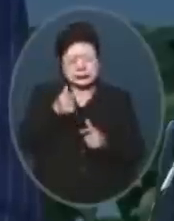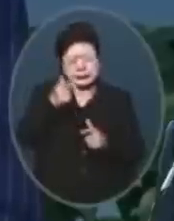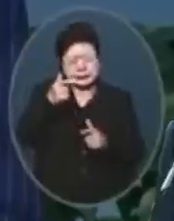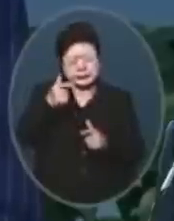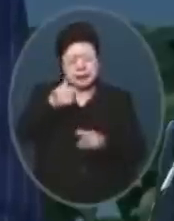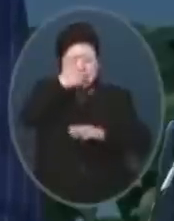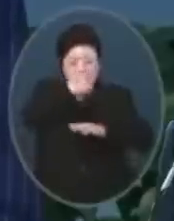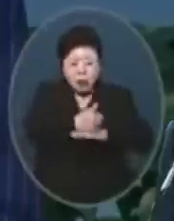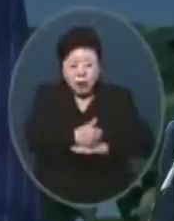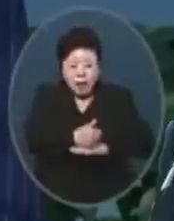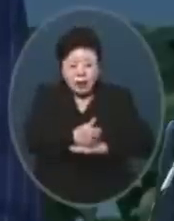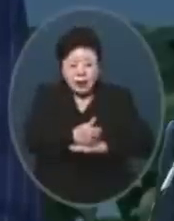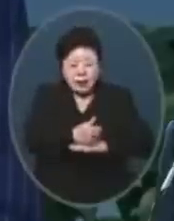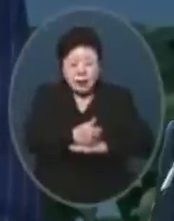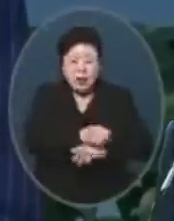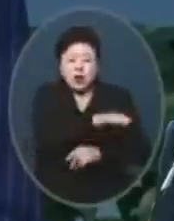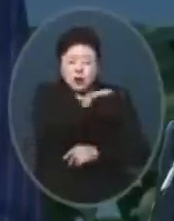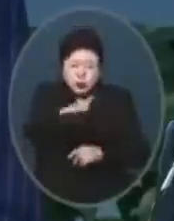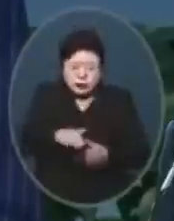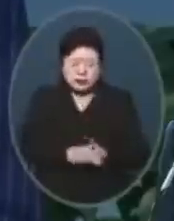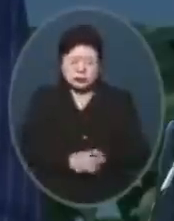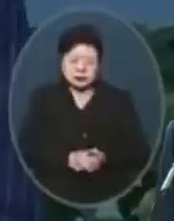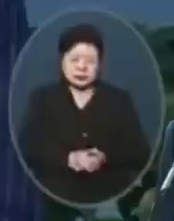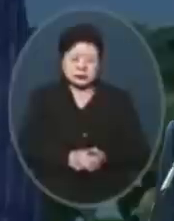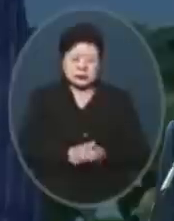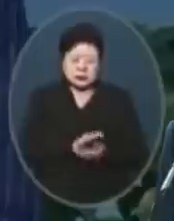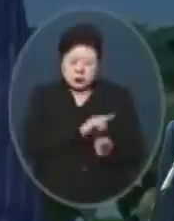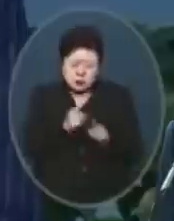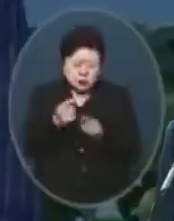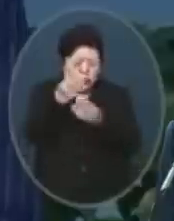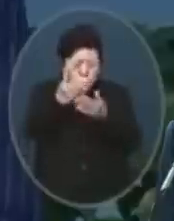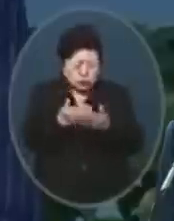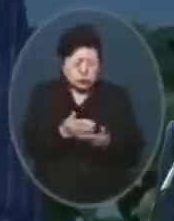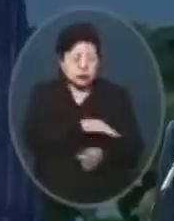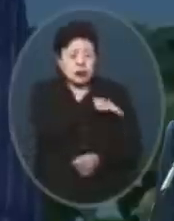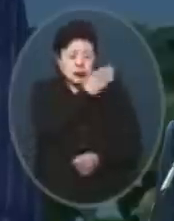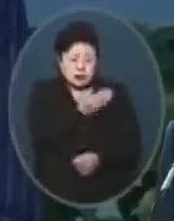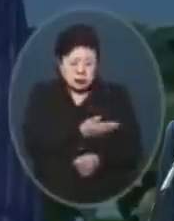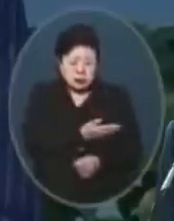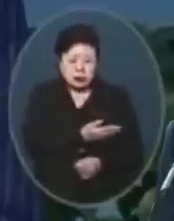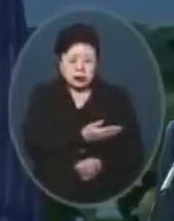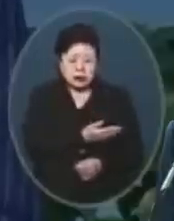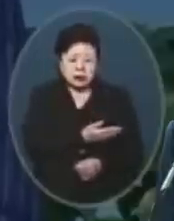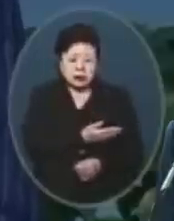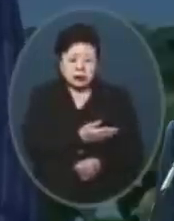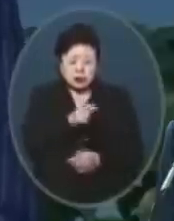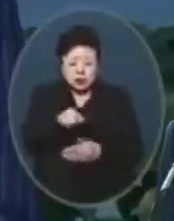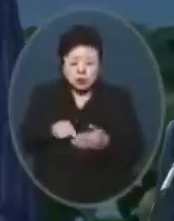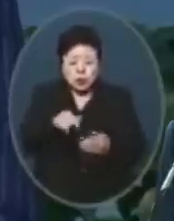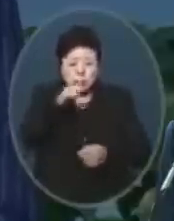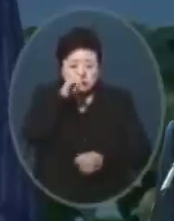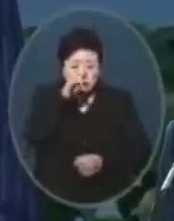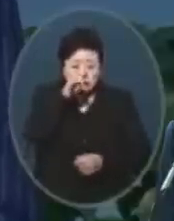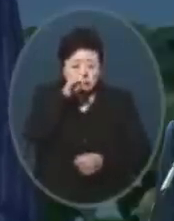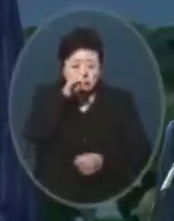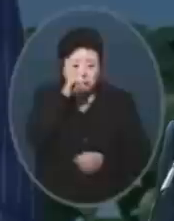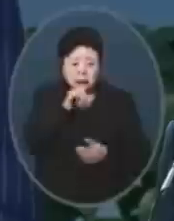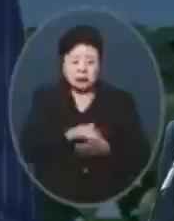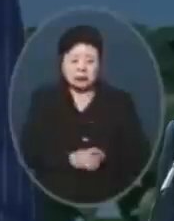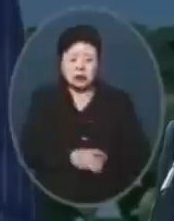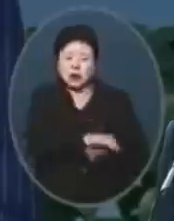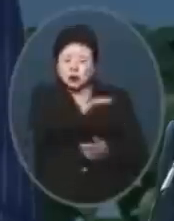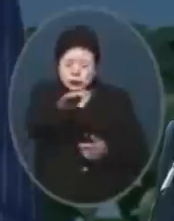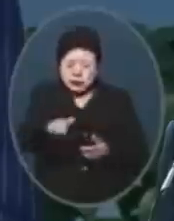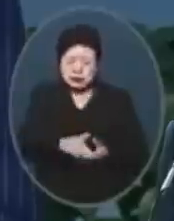그 결과로 우리를 치료해 주는 하나님의 능력이 그 속에 있으니